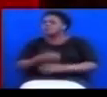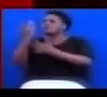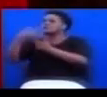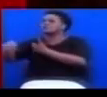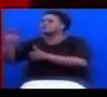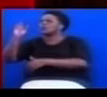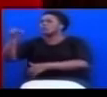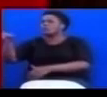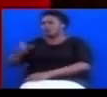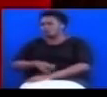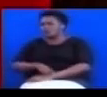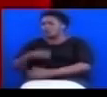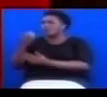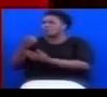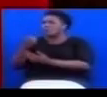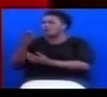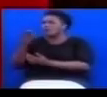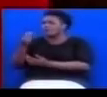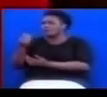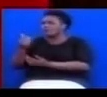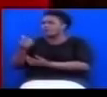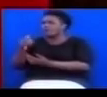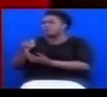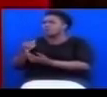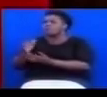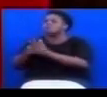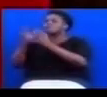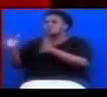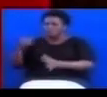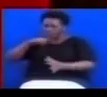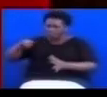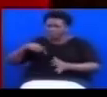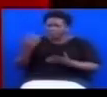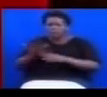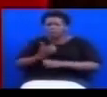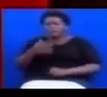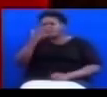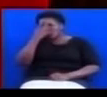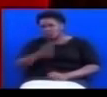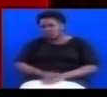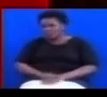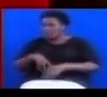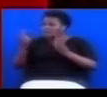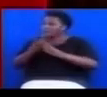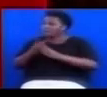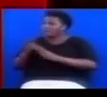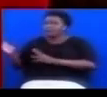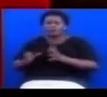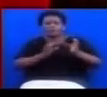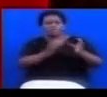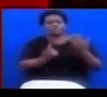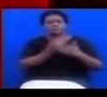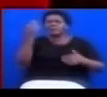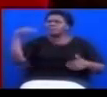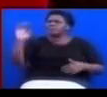nje. Jambo hilo kama wizara linatufedhehesha sana, lakini zaidi sana linatuondolea imani kwa wawekezaji kutoka nje. Tumeamua